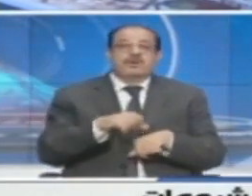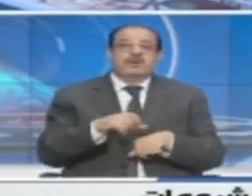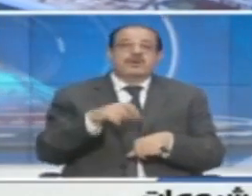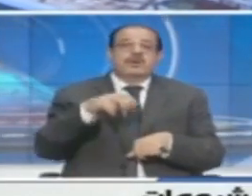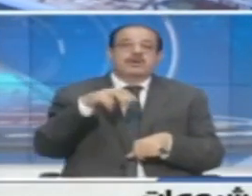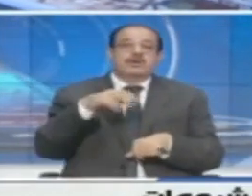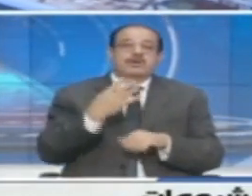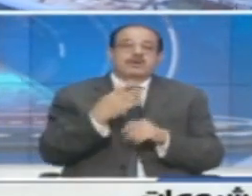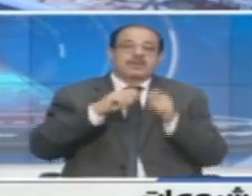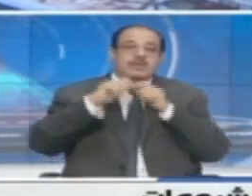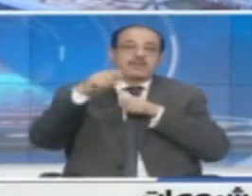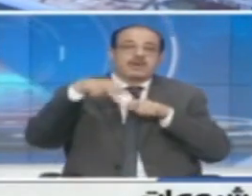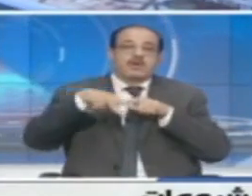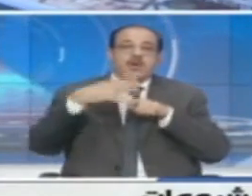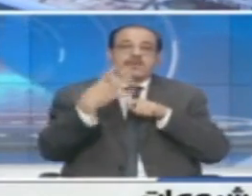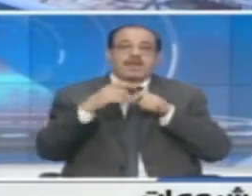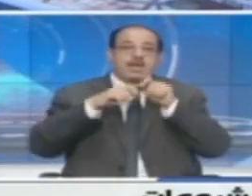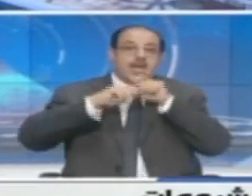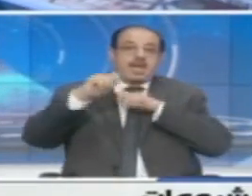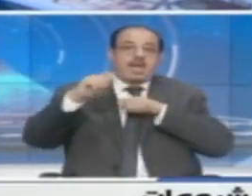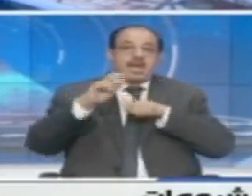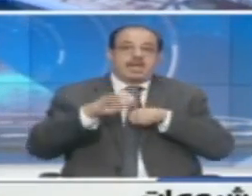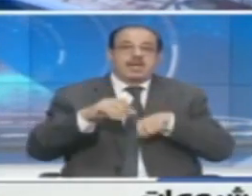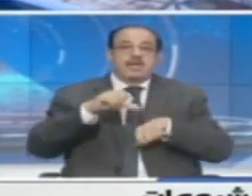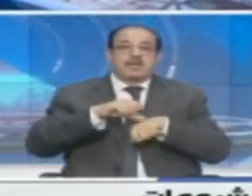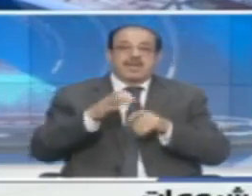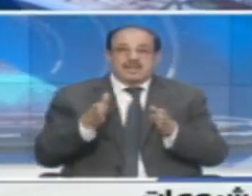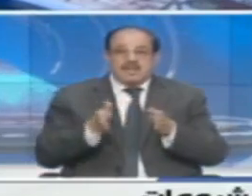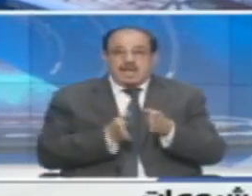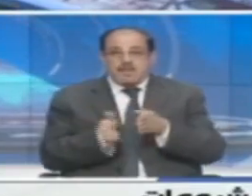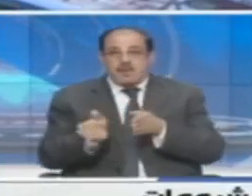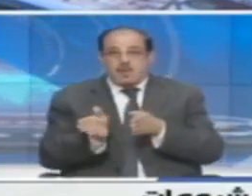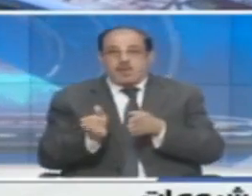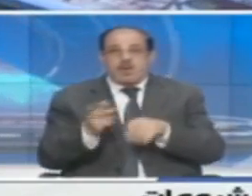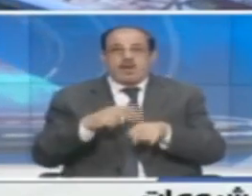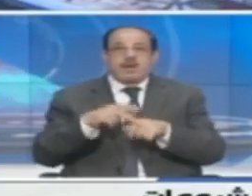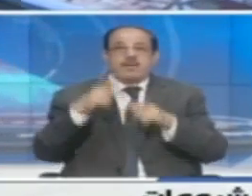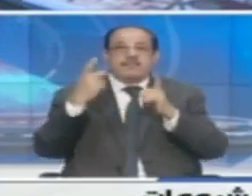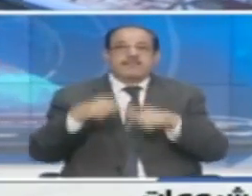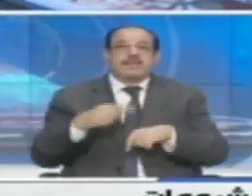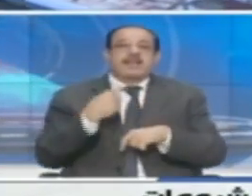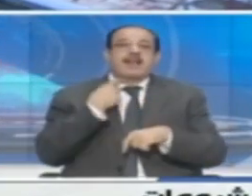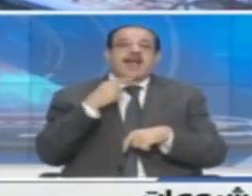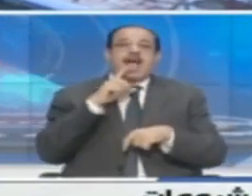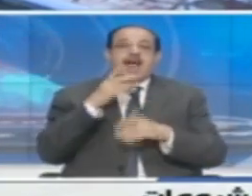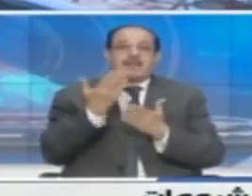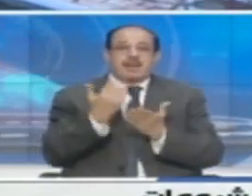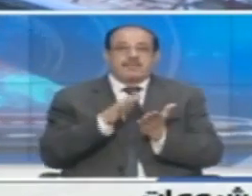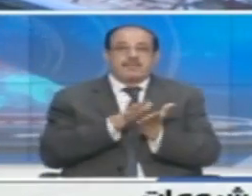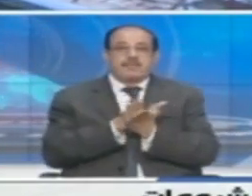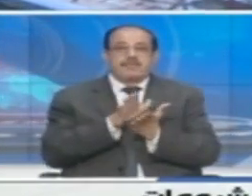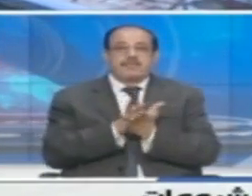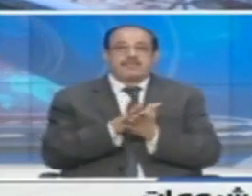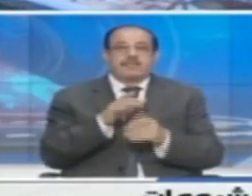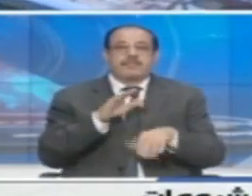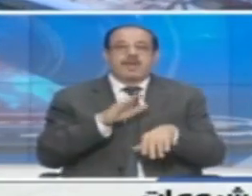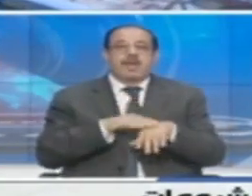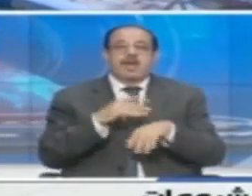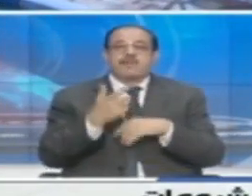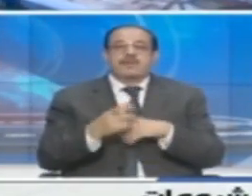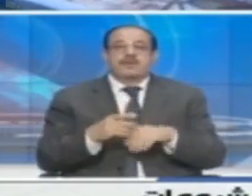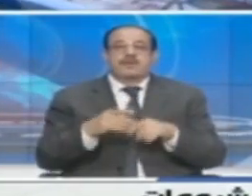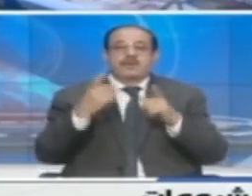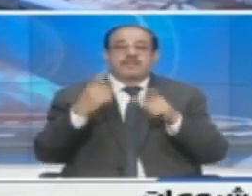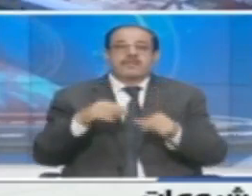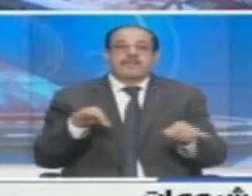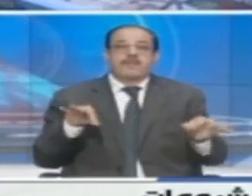كيلو، وبالتالي هذا الطريق بيصبح طريق داخلي جوه مدينه العالمين، اربع حارات في كل اتجاه وحارتين خدمه